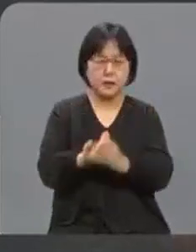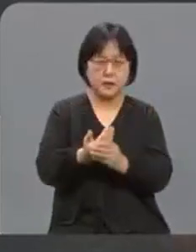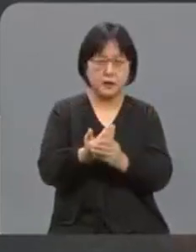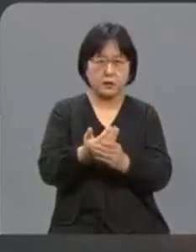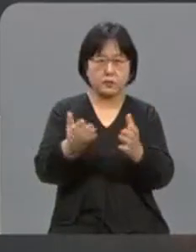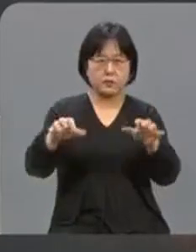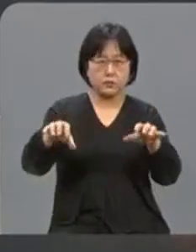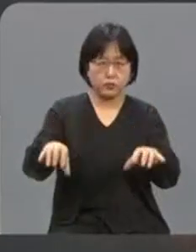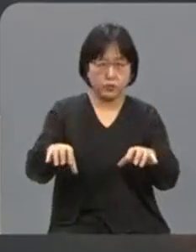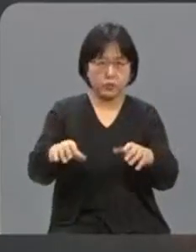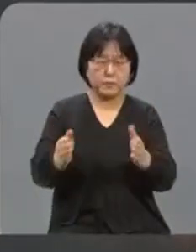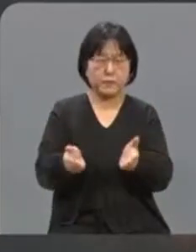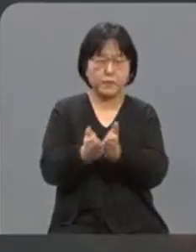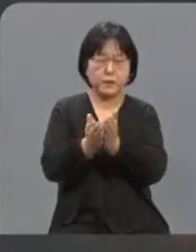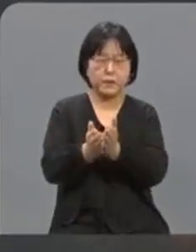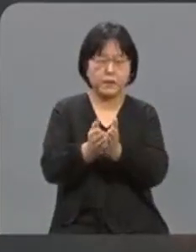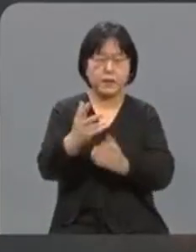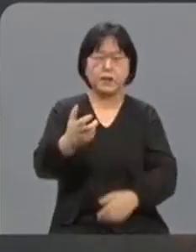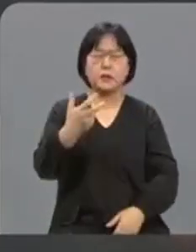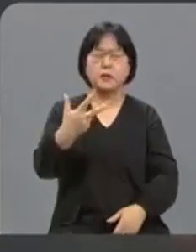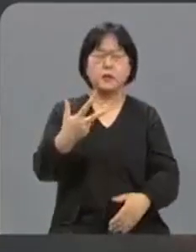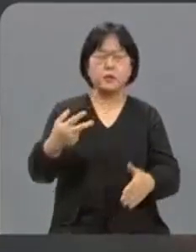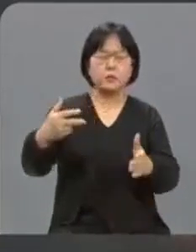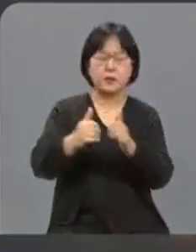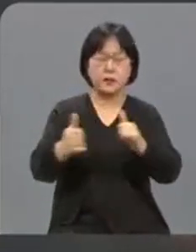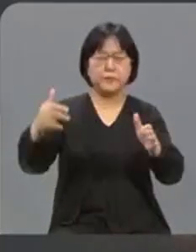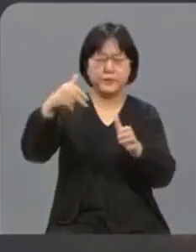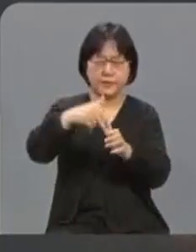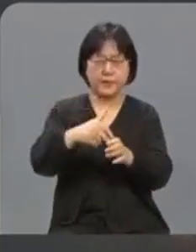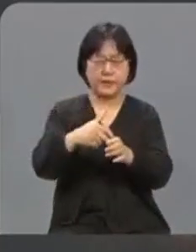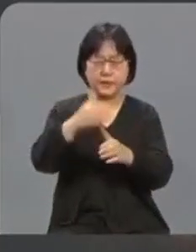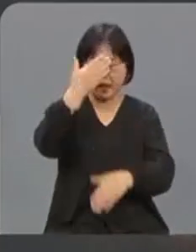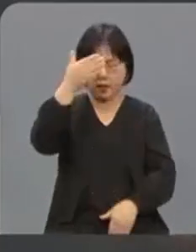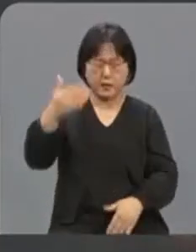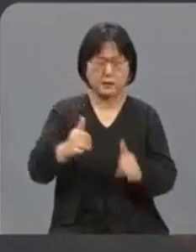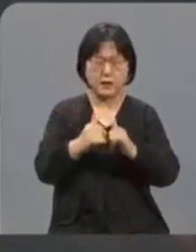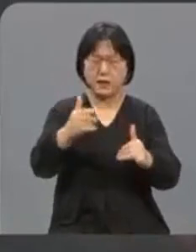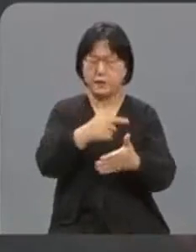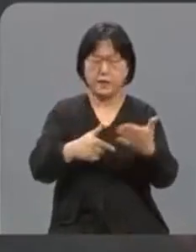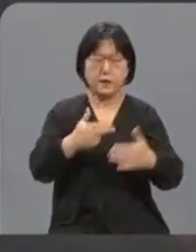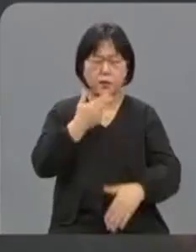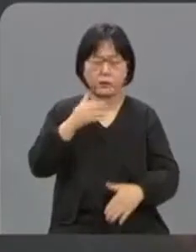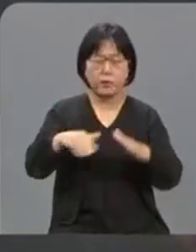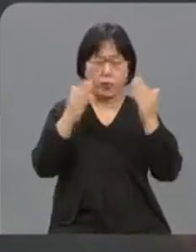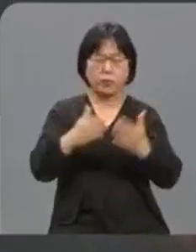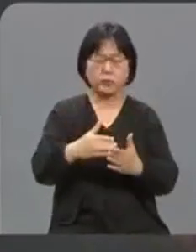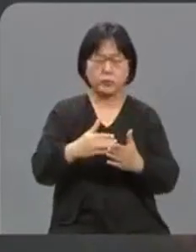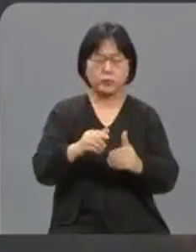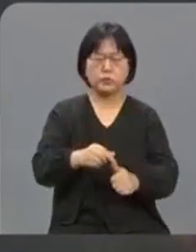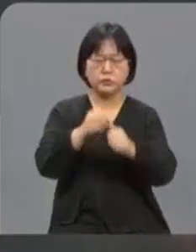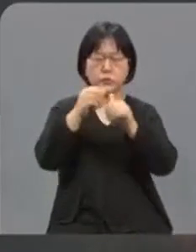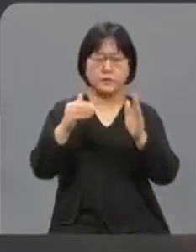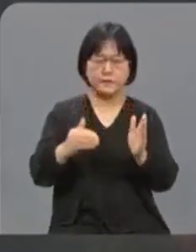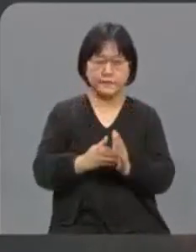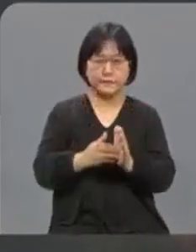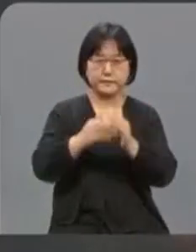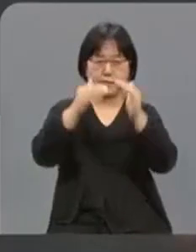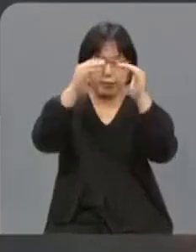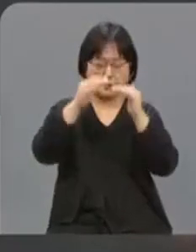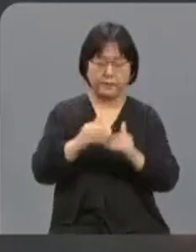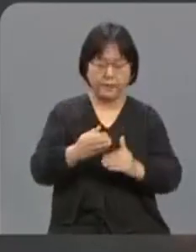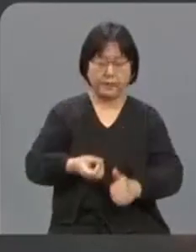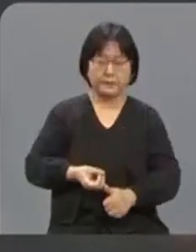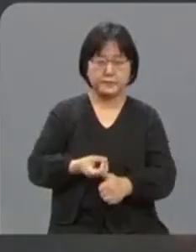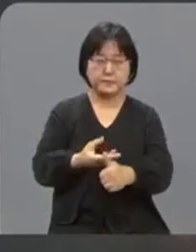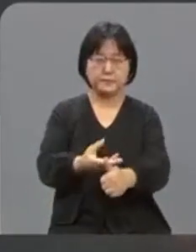두 선박에는 모두 77명이 타고 있었는데 다행히 인명피해 없이 전원 무사히 구조됐습니다. 보도에